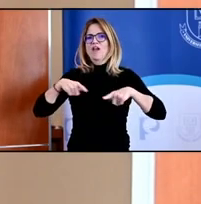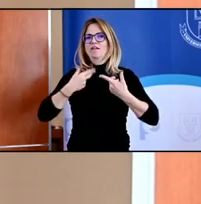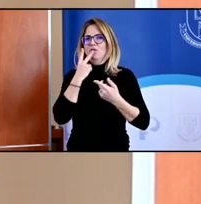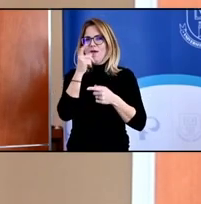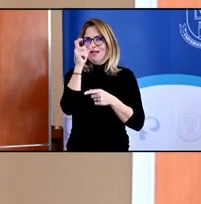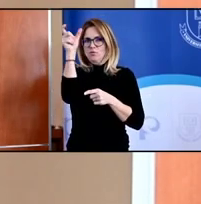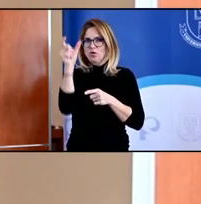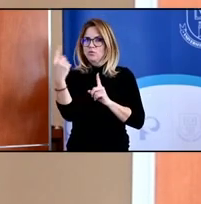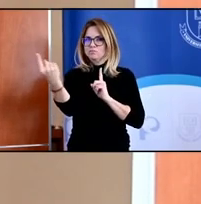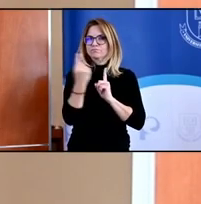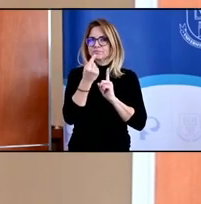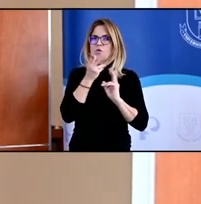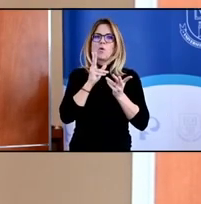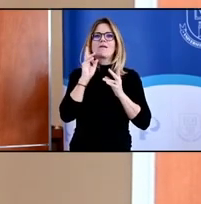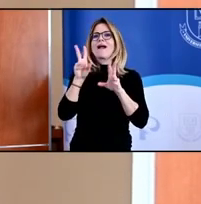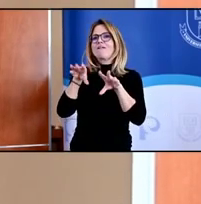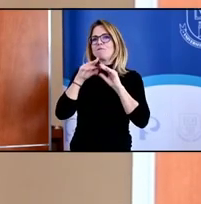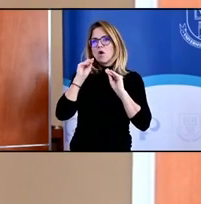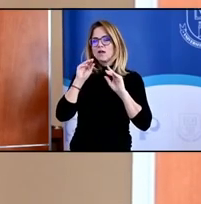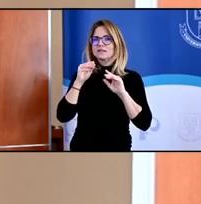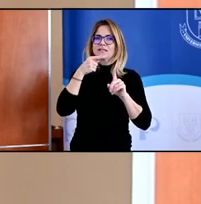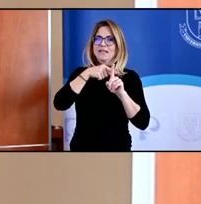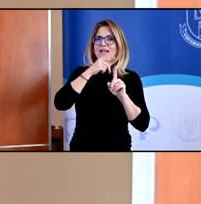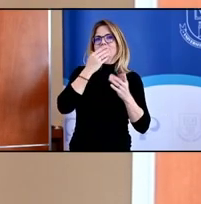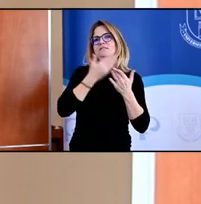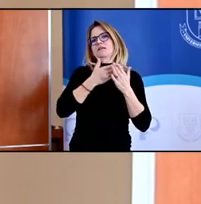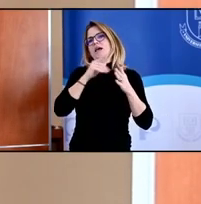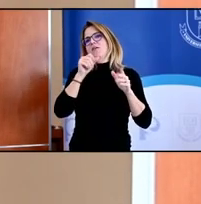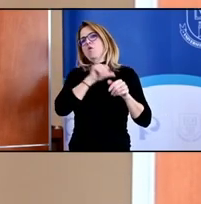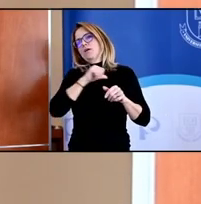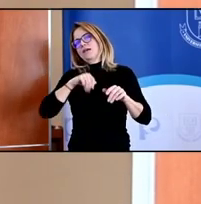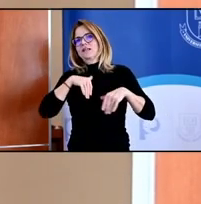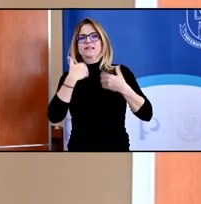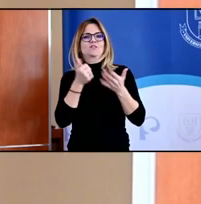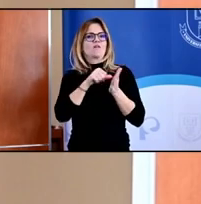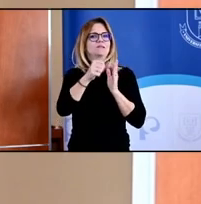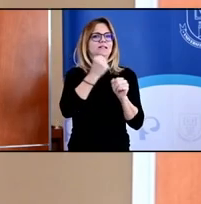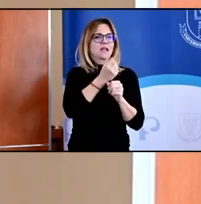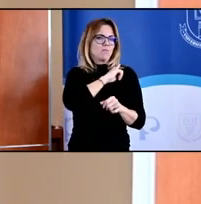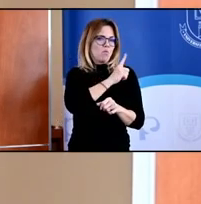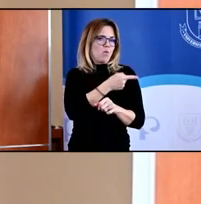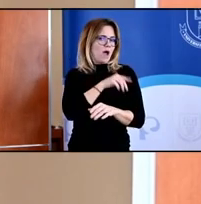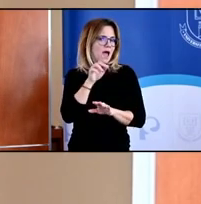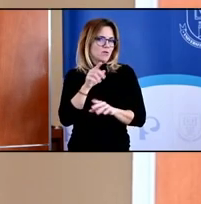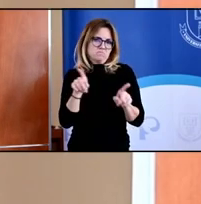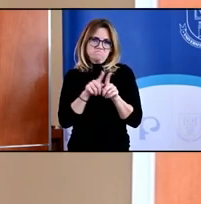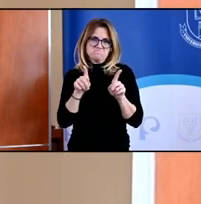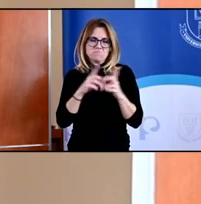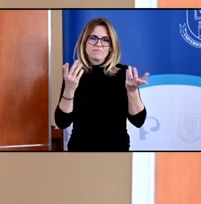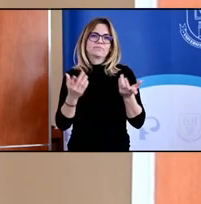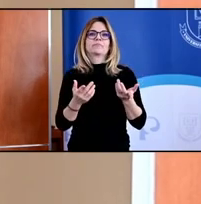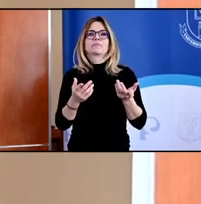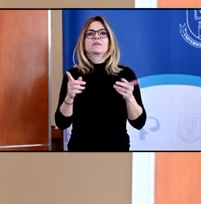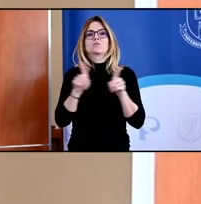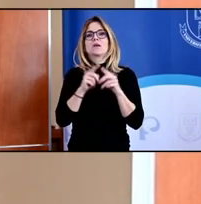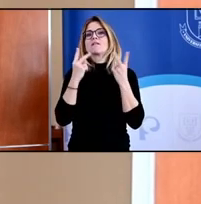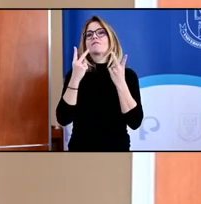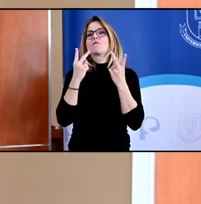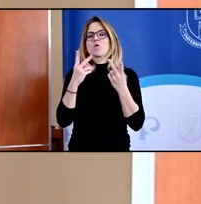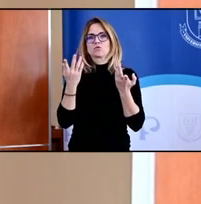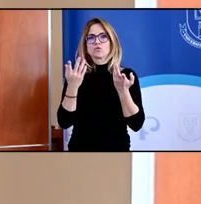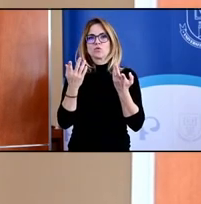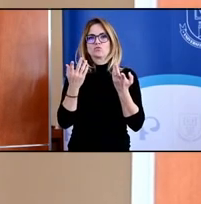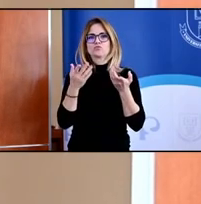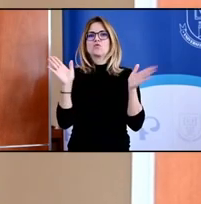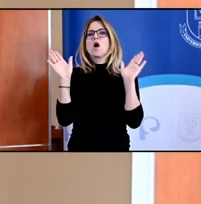látogatókat legyen szó akár önkéntesről akár fizetett munkaerőről és ugyanígy nagyon fontos az hogyha ha akár az